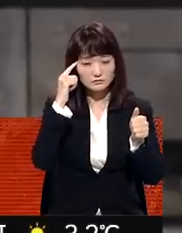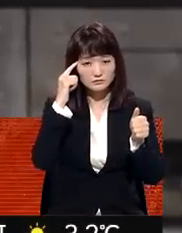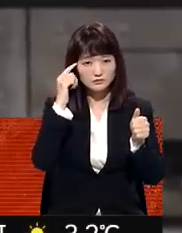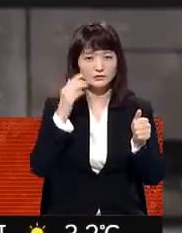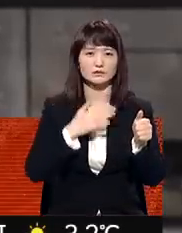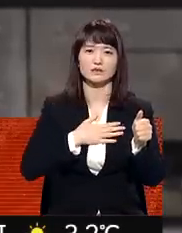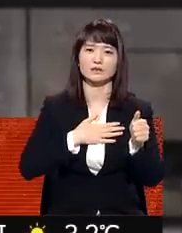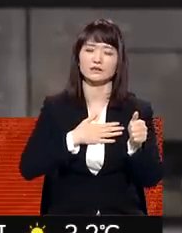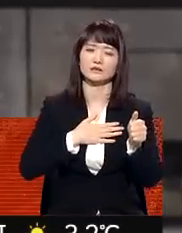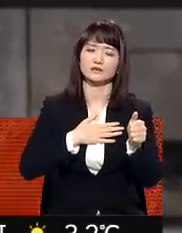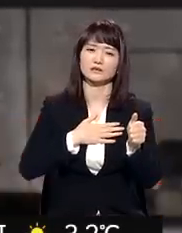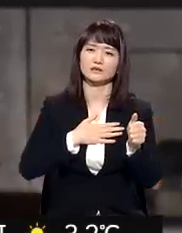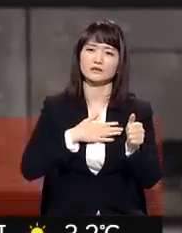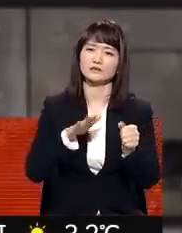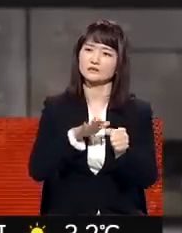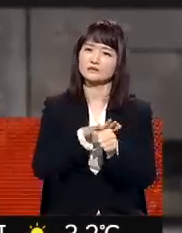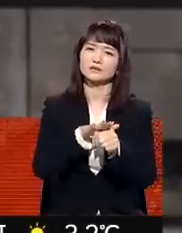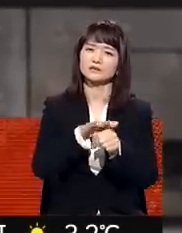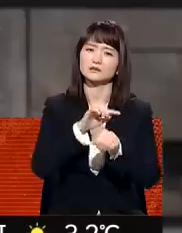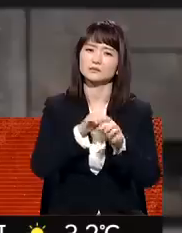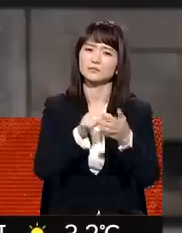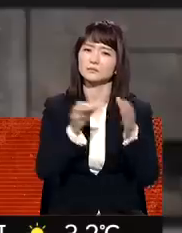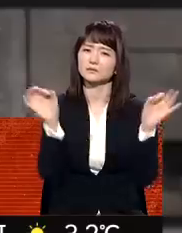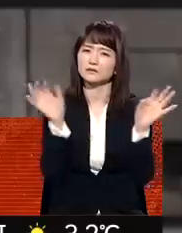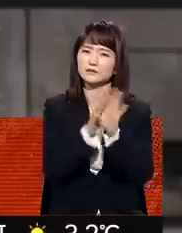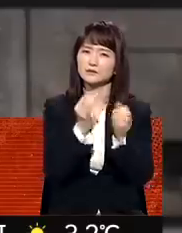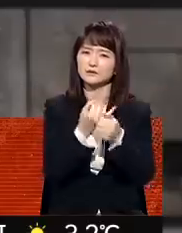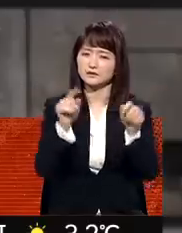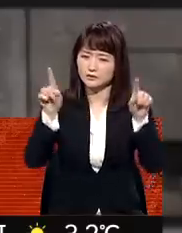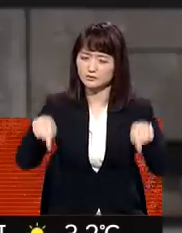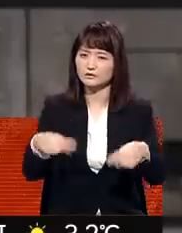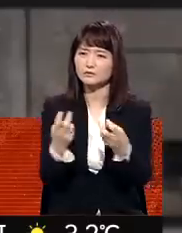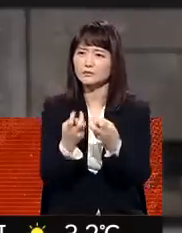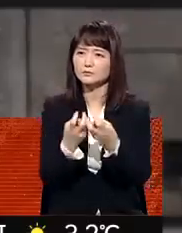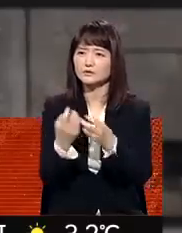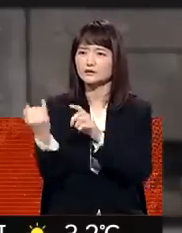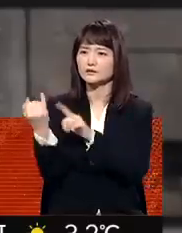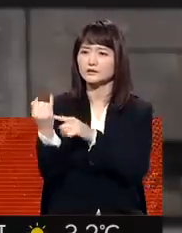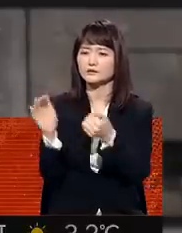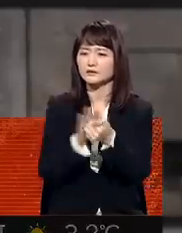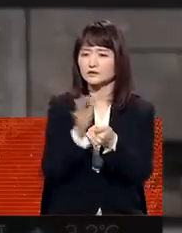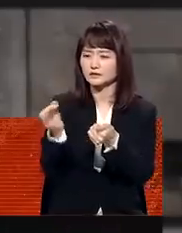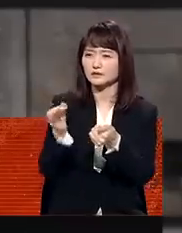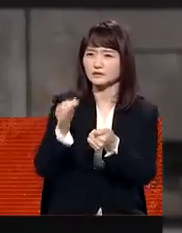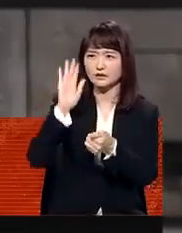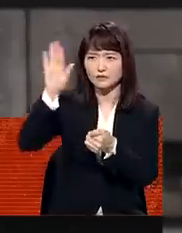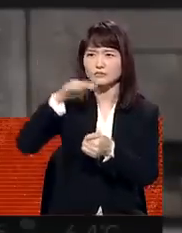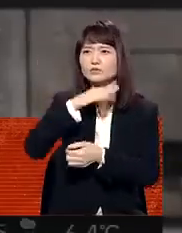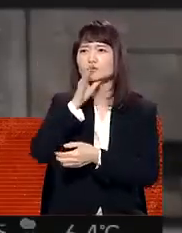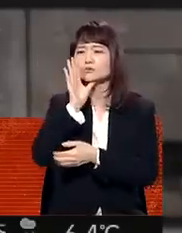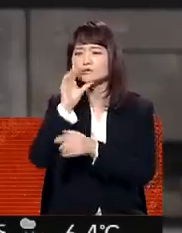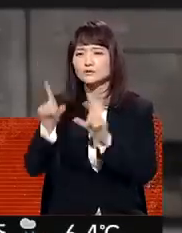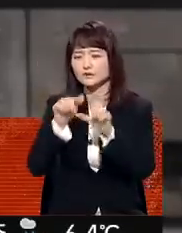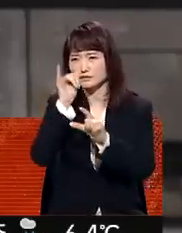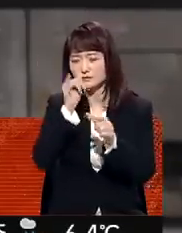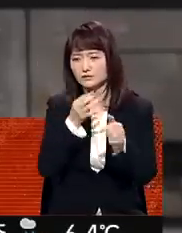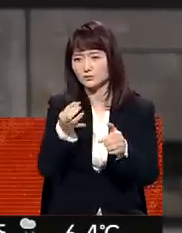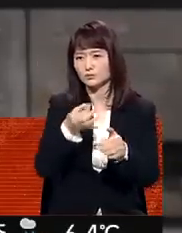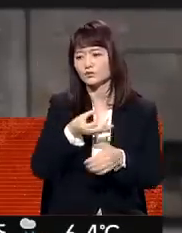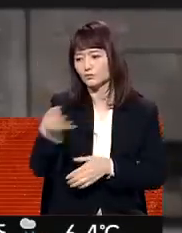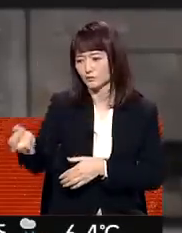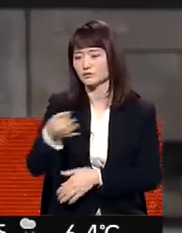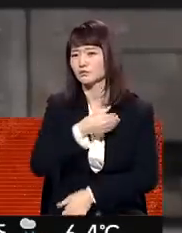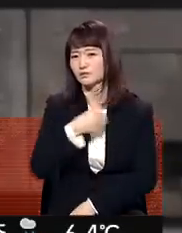이혼하는 것도 아예 방법이다 단 위자료 만큼은 여성이 앞으로 노후 할 수 있게 충분히 받아내면 가능하다라고